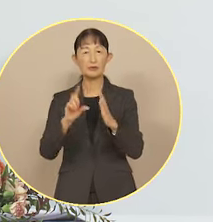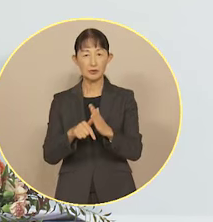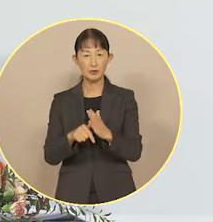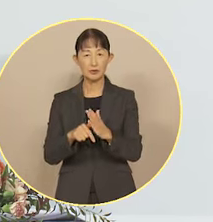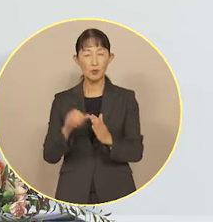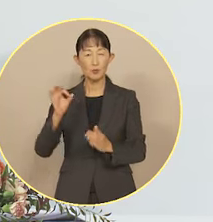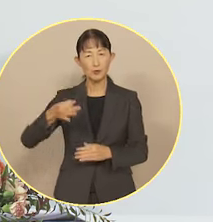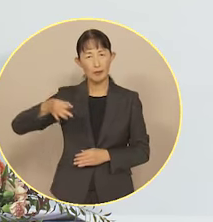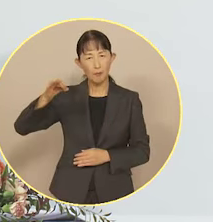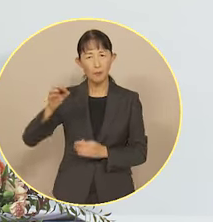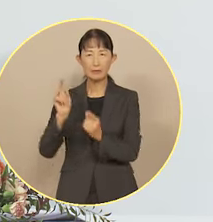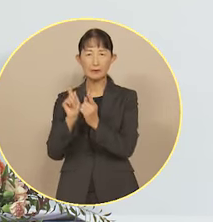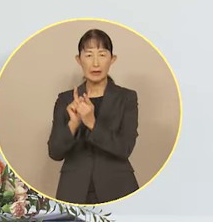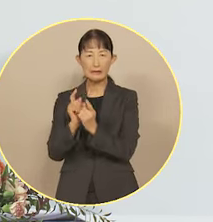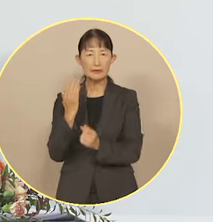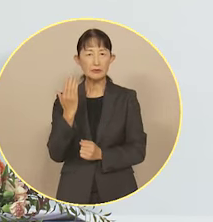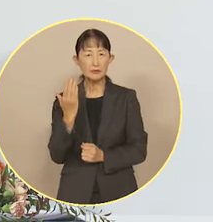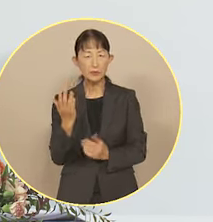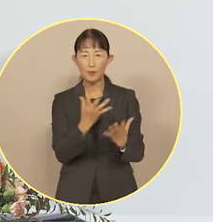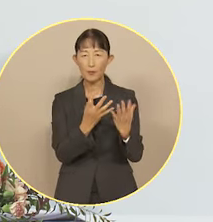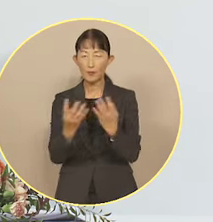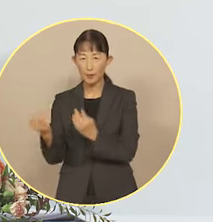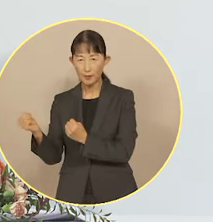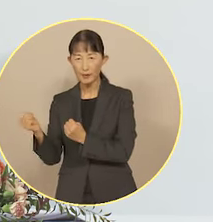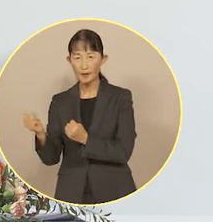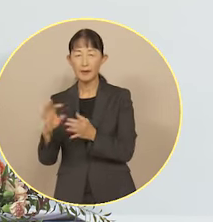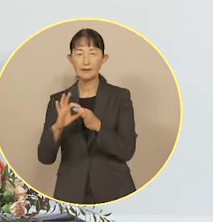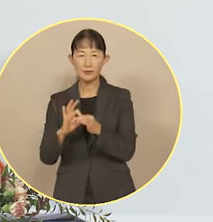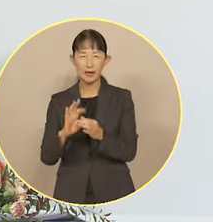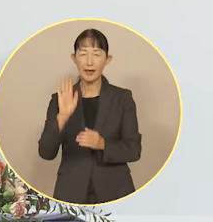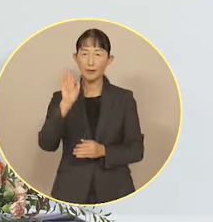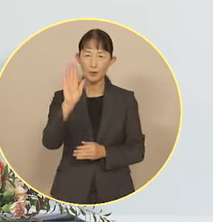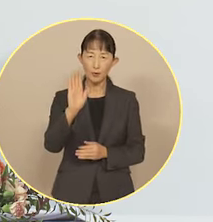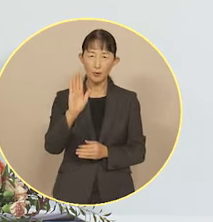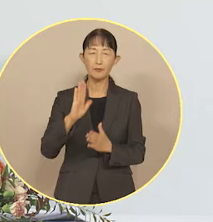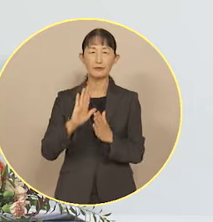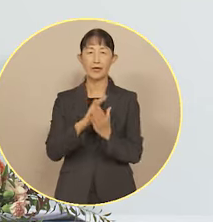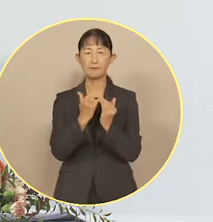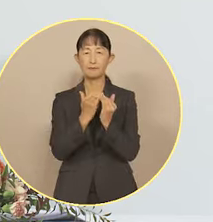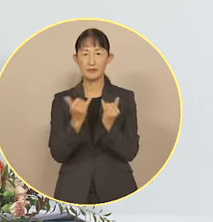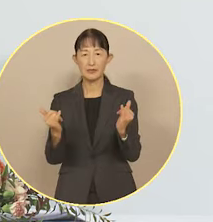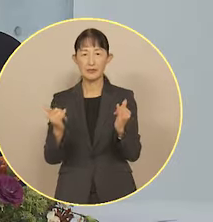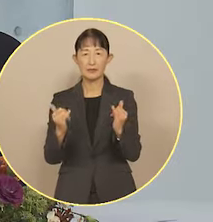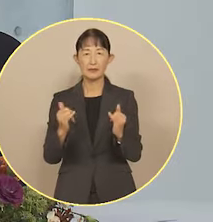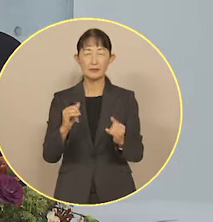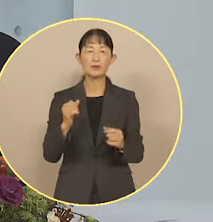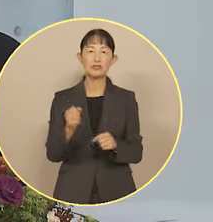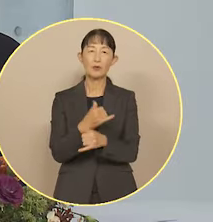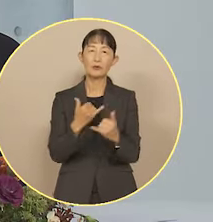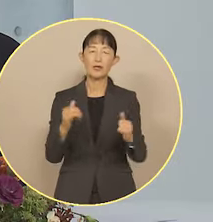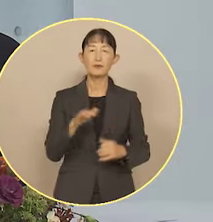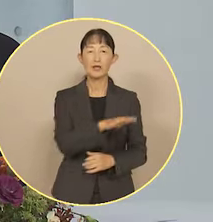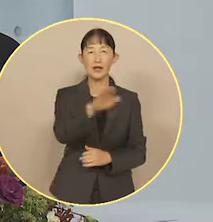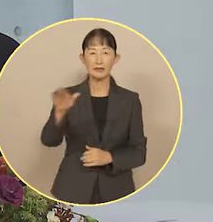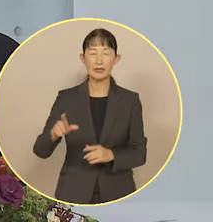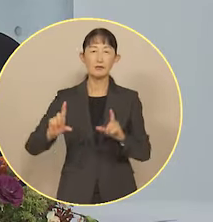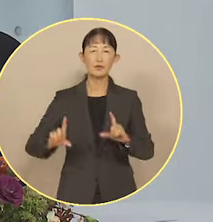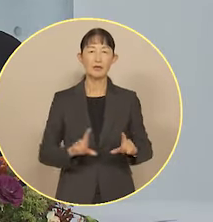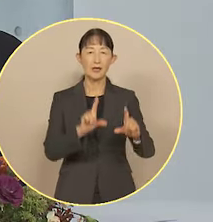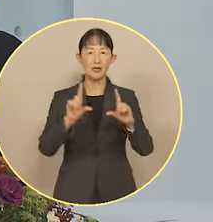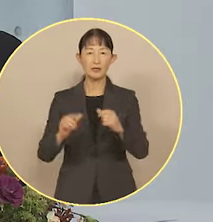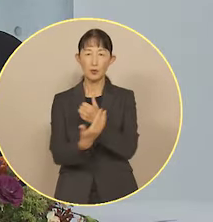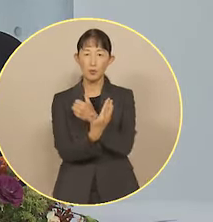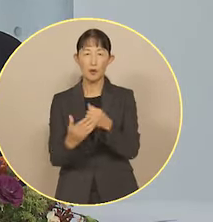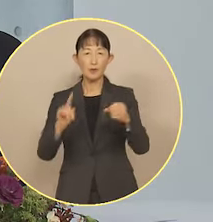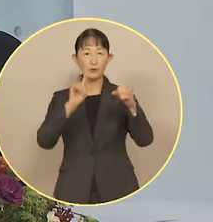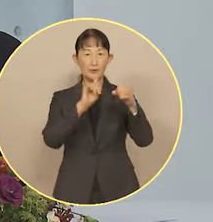の質問が多くございました食料品等の高等も含めしっかりとあの県民事業者の皆様への生活を守っ